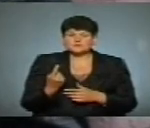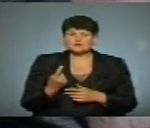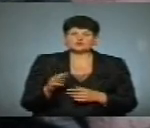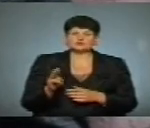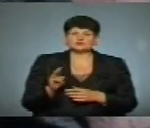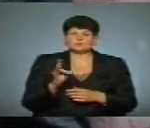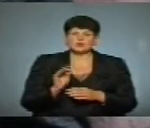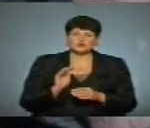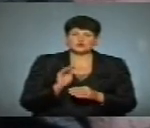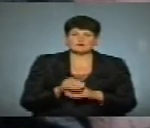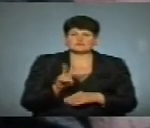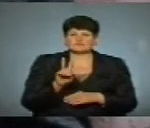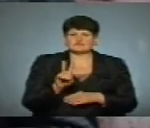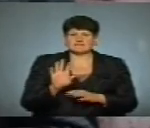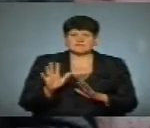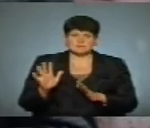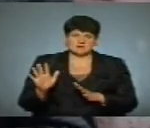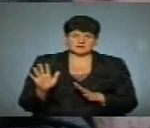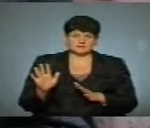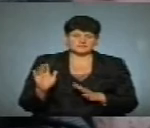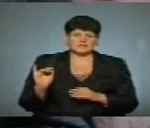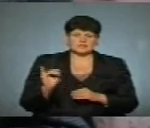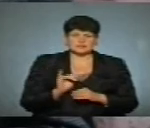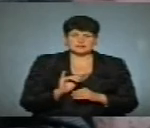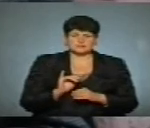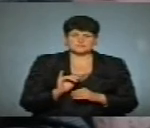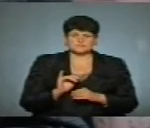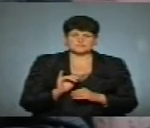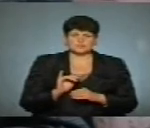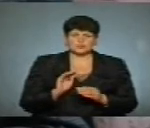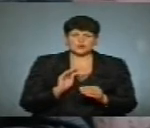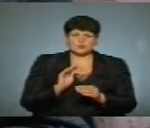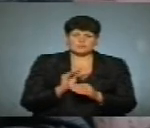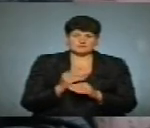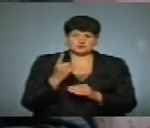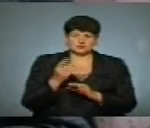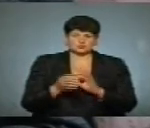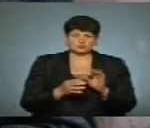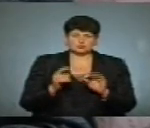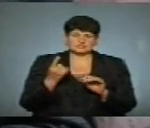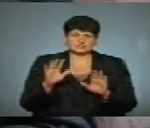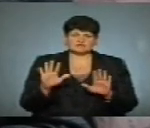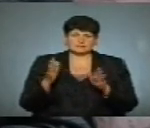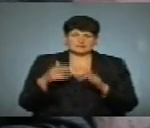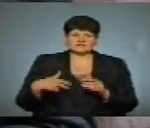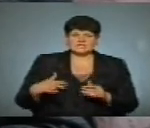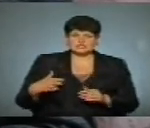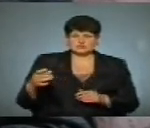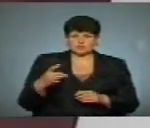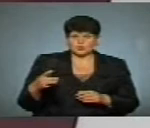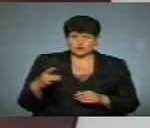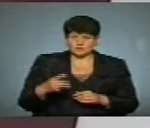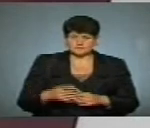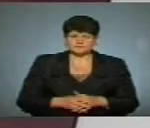районі додавалося 2 випадки і додався за добу один випадок в Заліщицькому